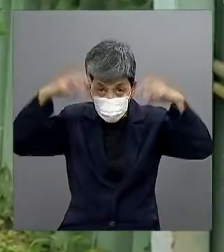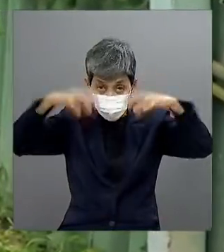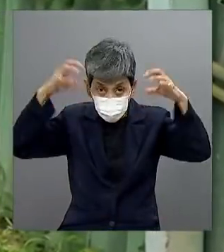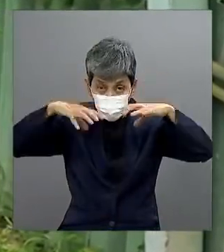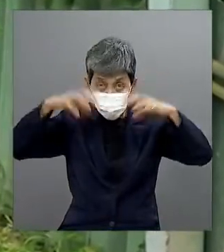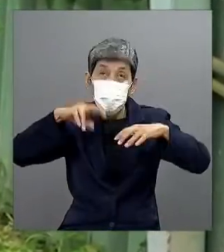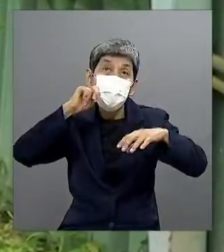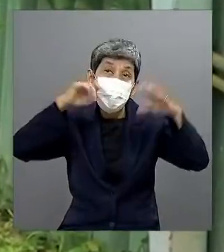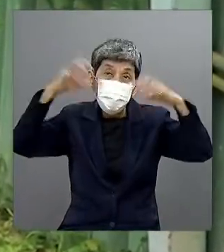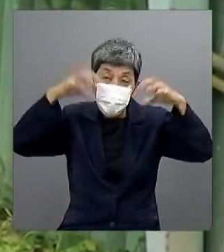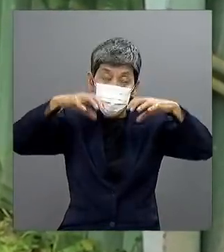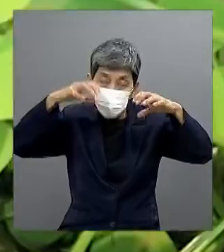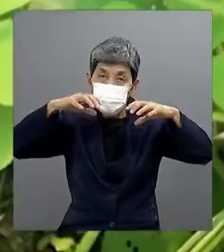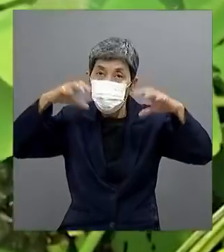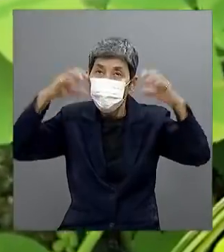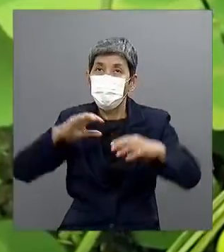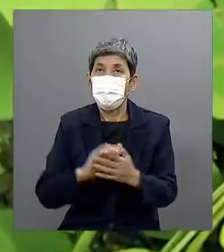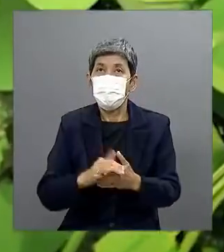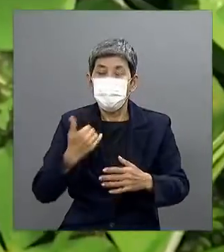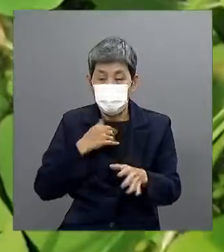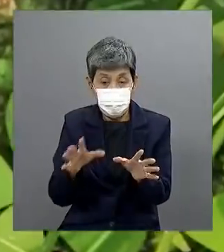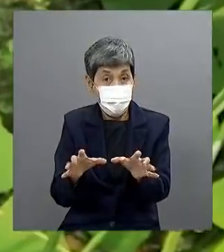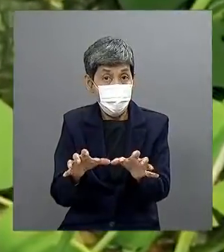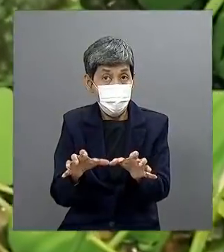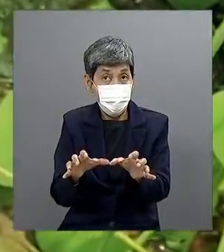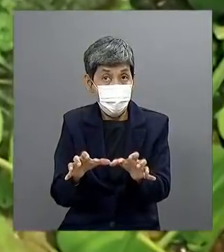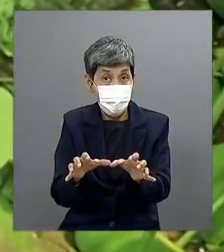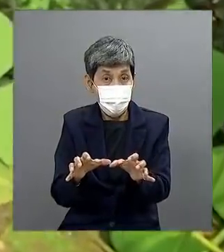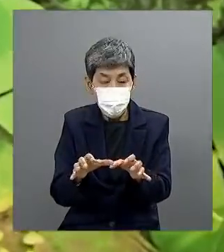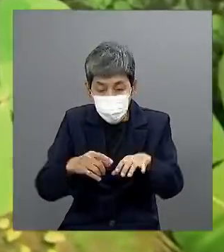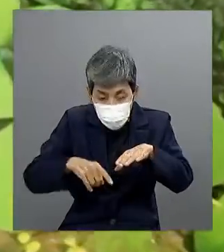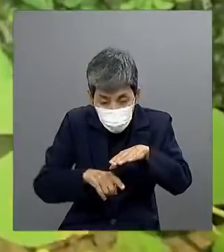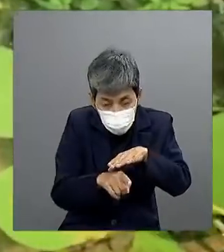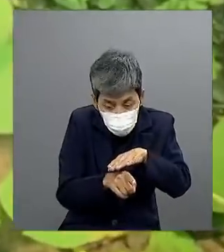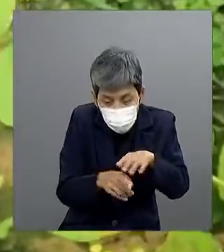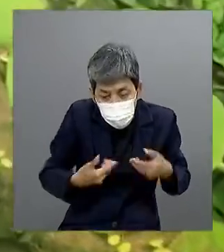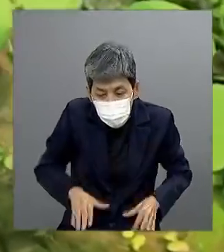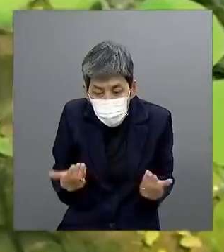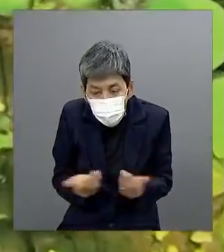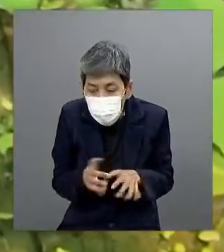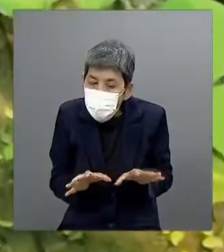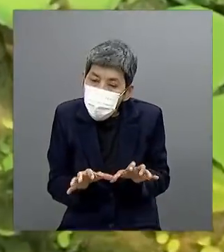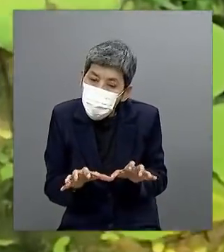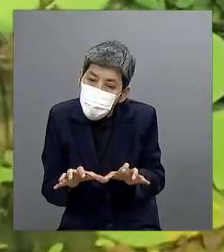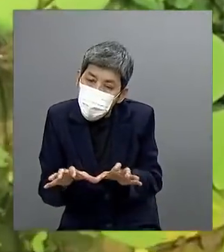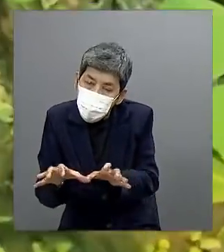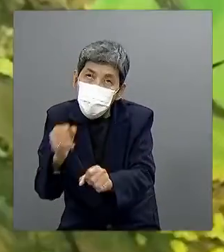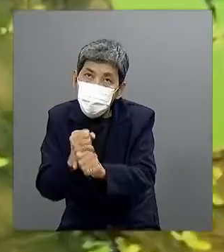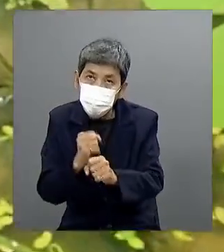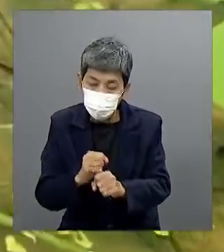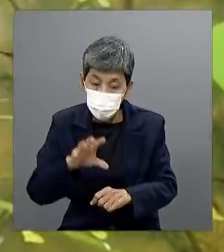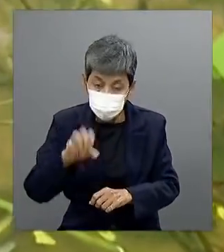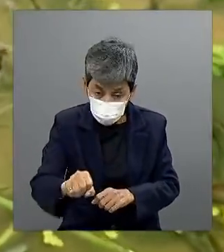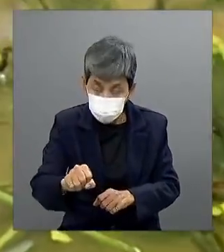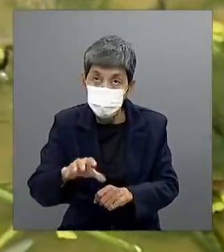เทียมเงี้ยมันก็จะทำให้ปูที่อยู่ในรูพร้อมที่จะคลอดเขาจะออกมาเดินแล้วก็จะจับปูที่นี่ออกไปอนุบาลอยู่ในว